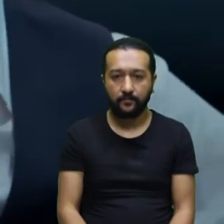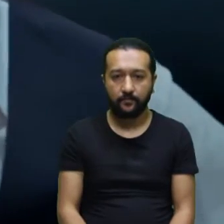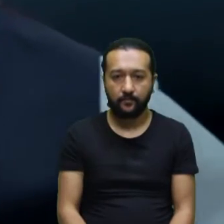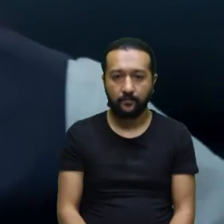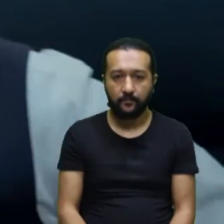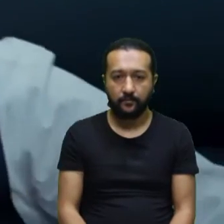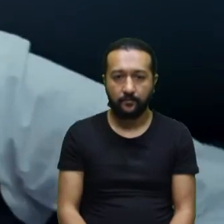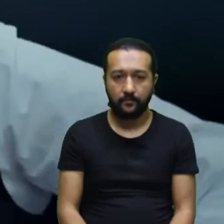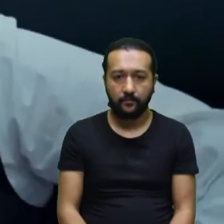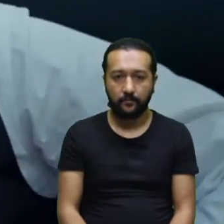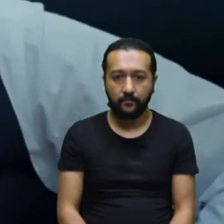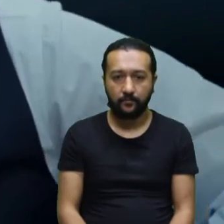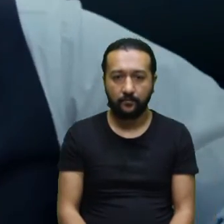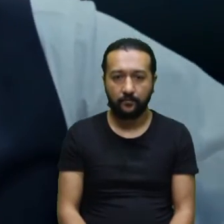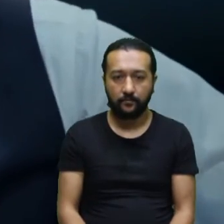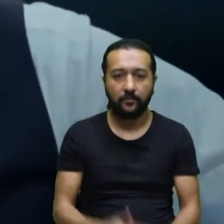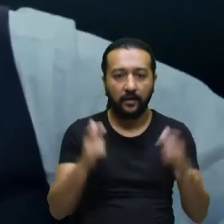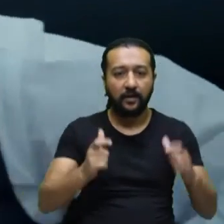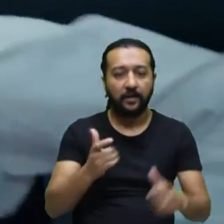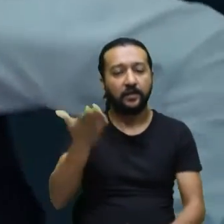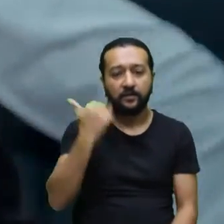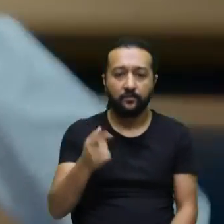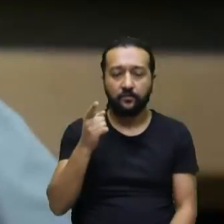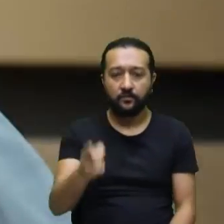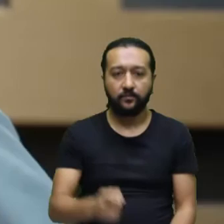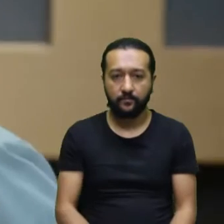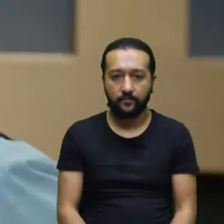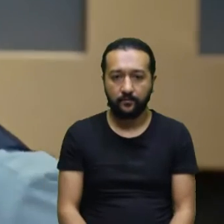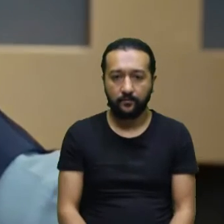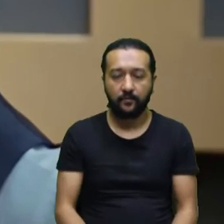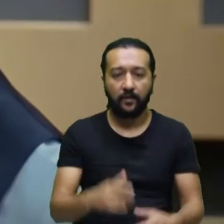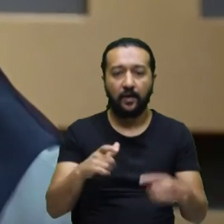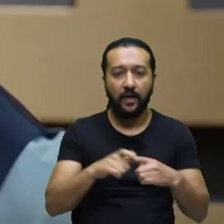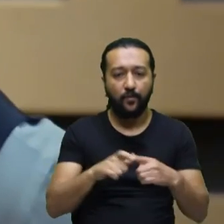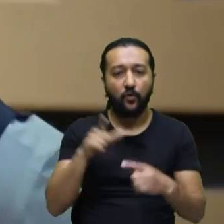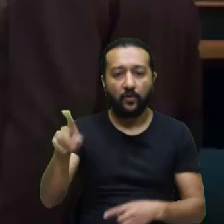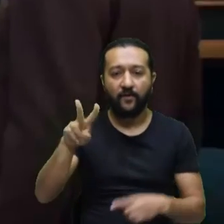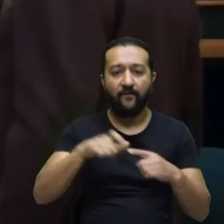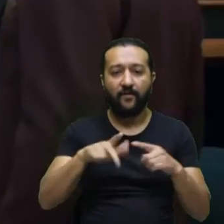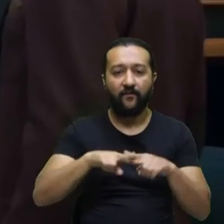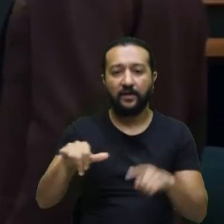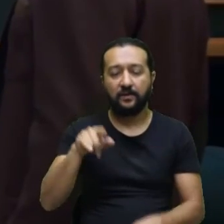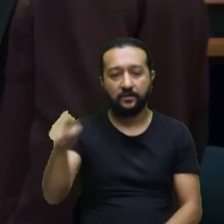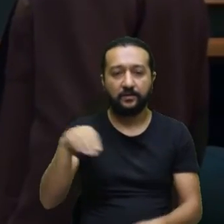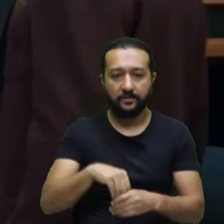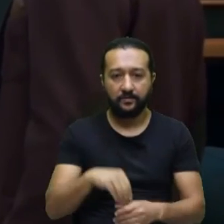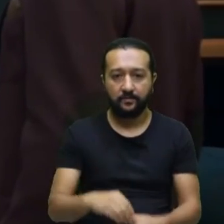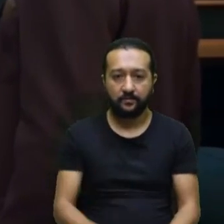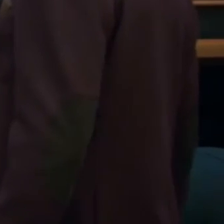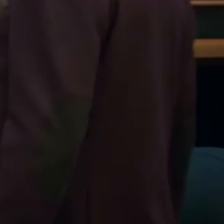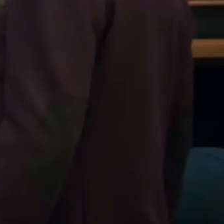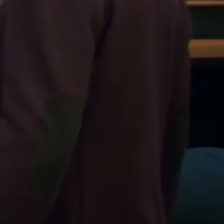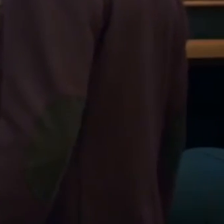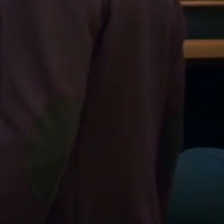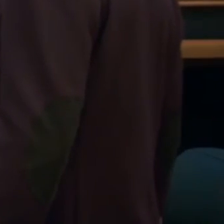hareketlenip monitörü indirdi. Nereye çağırıyorlar? Kalktı. Eminönü'nde Vefa tarafına abi. Kotun arkalığından ceketini